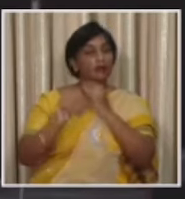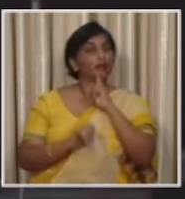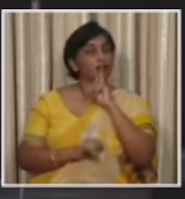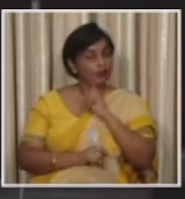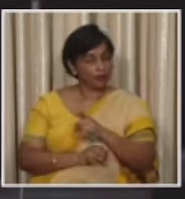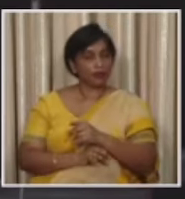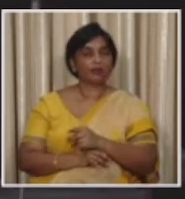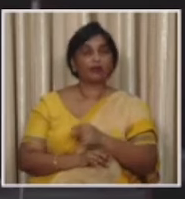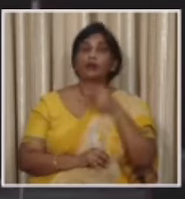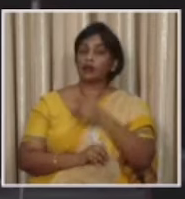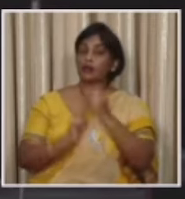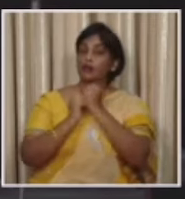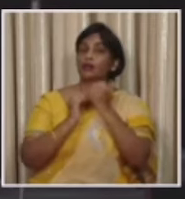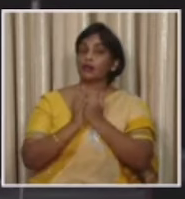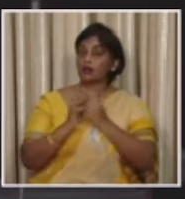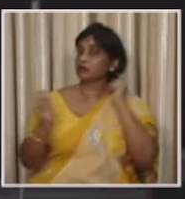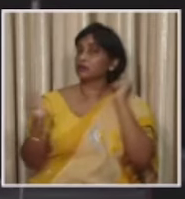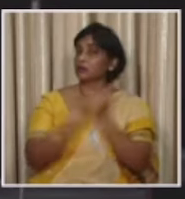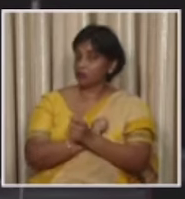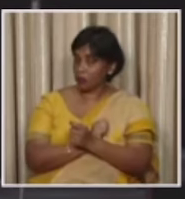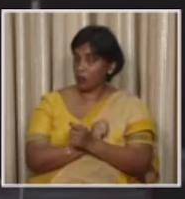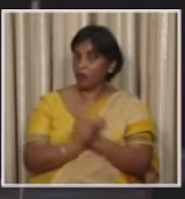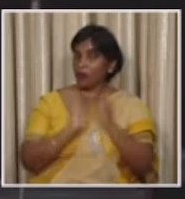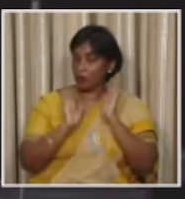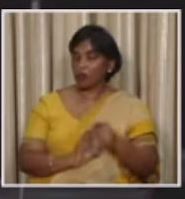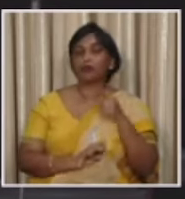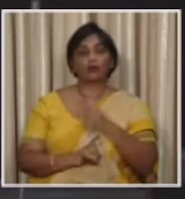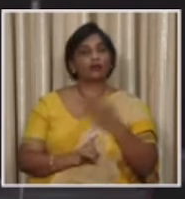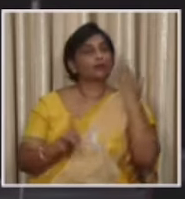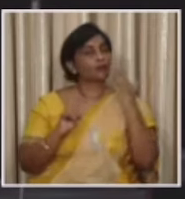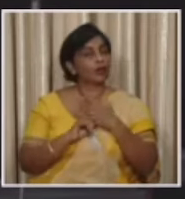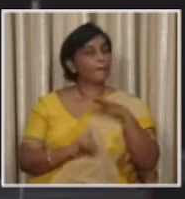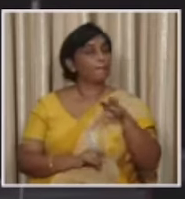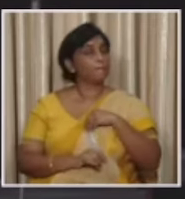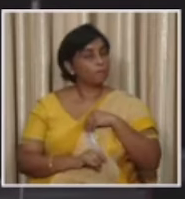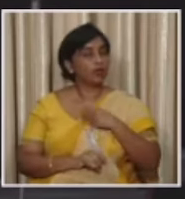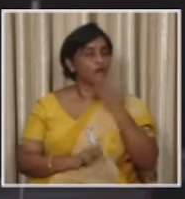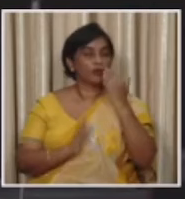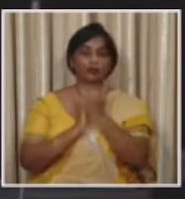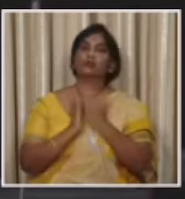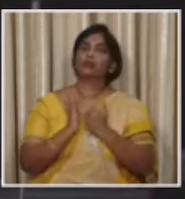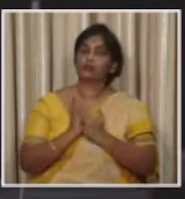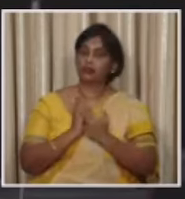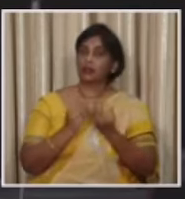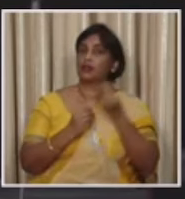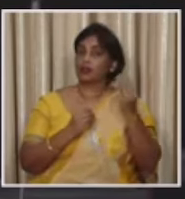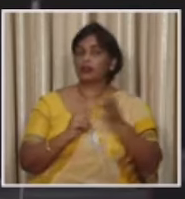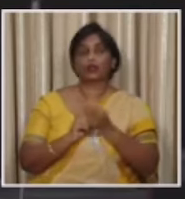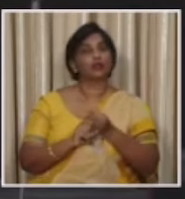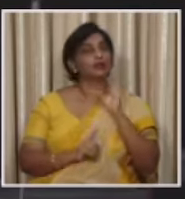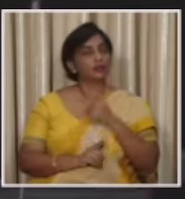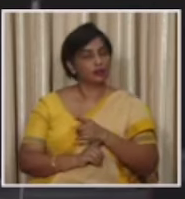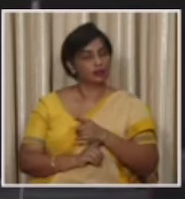කරාට මේ වැඩසටහන වෙනස් කළ යුතු නම් ඒ සඳහා පිළිගත හැකි යෝජනාවලින් ලබා දෙන්න